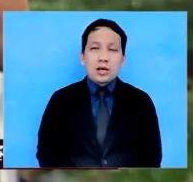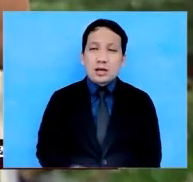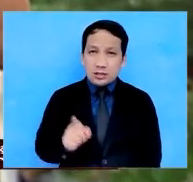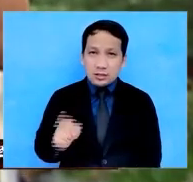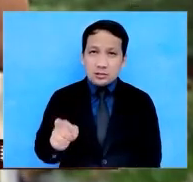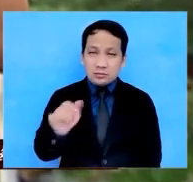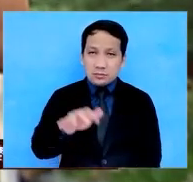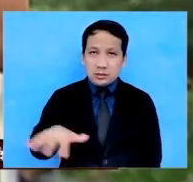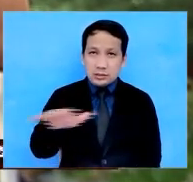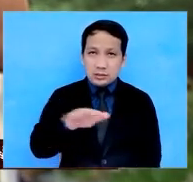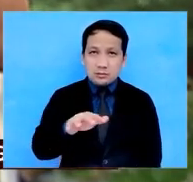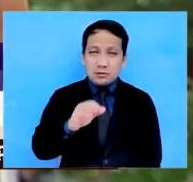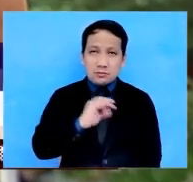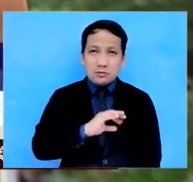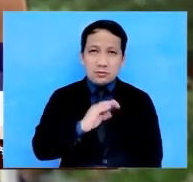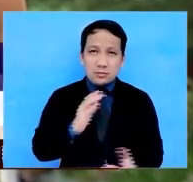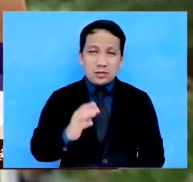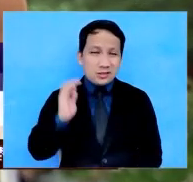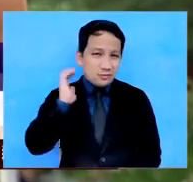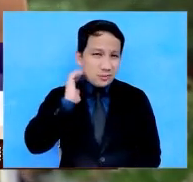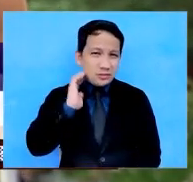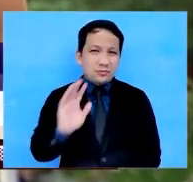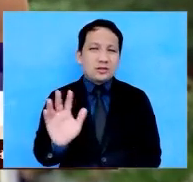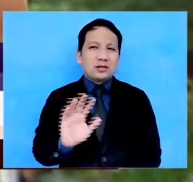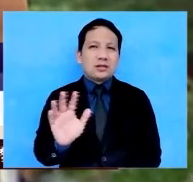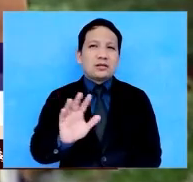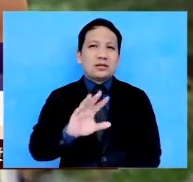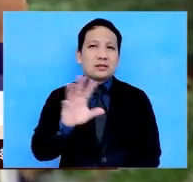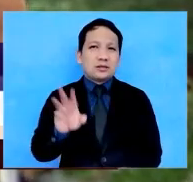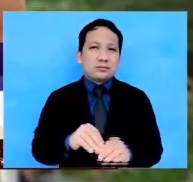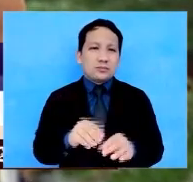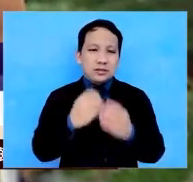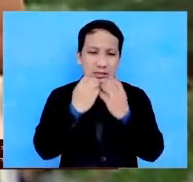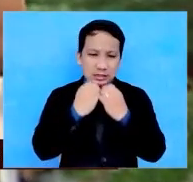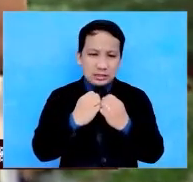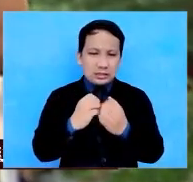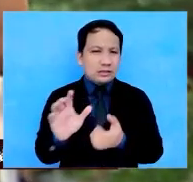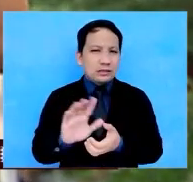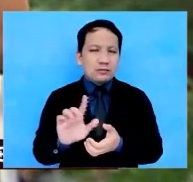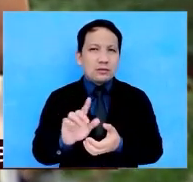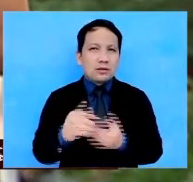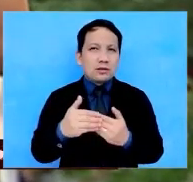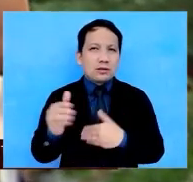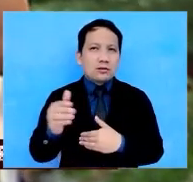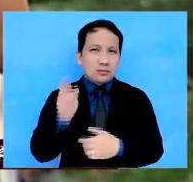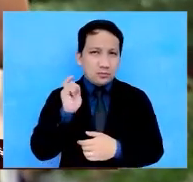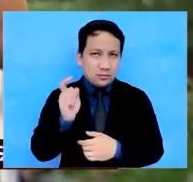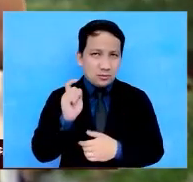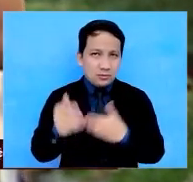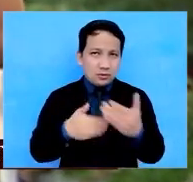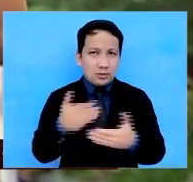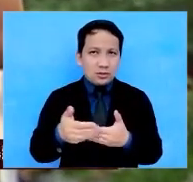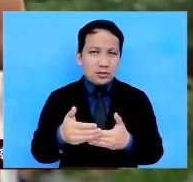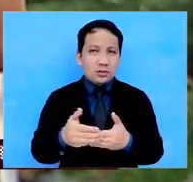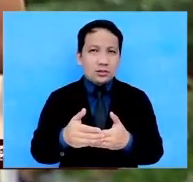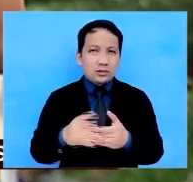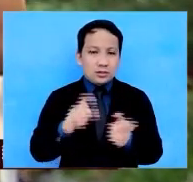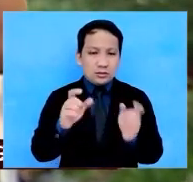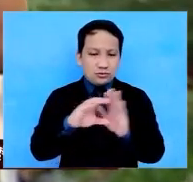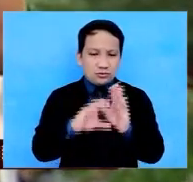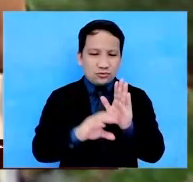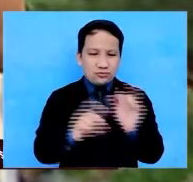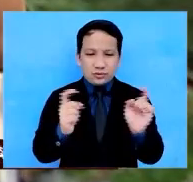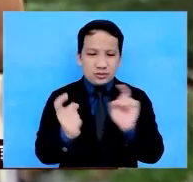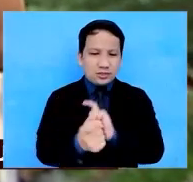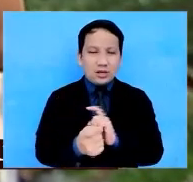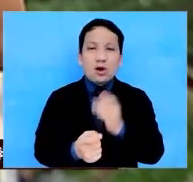pang stakeholders sa Mindanao, hindi dapat tinitipid at hindi rin dapat minamadali ang charter change. Hindi bali na raw